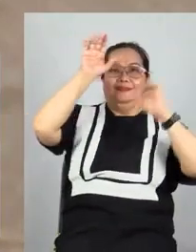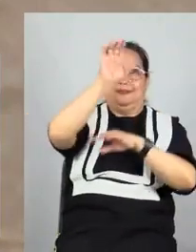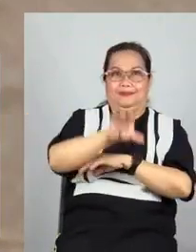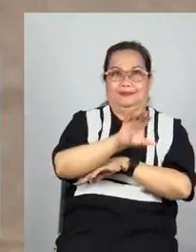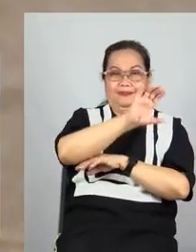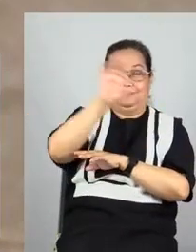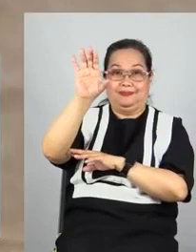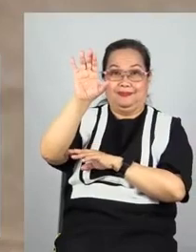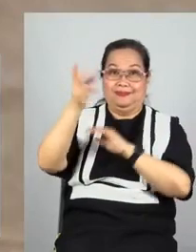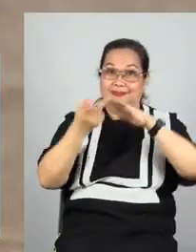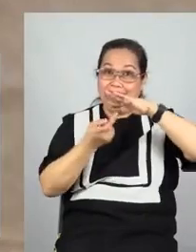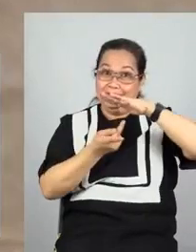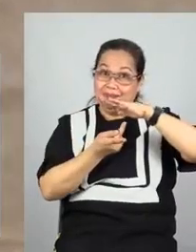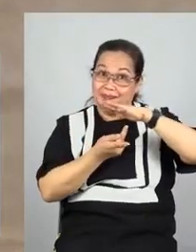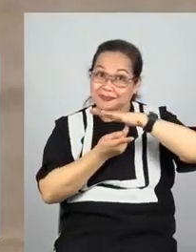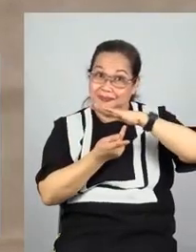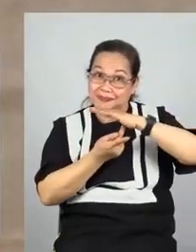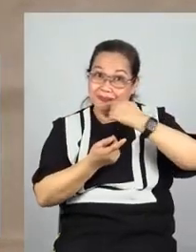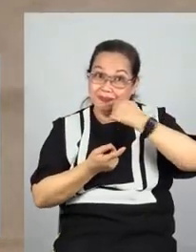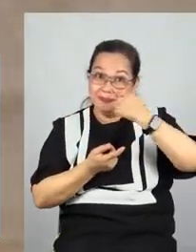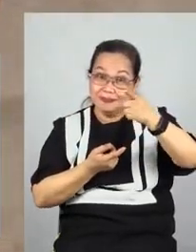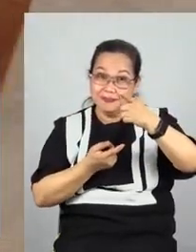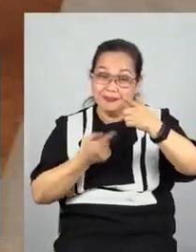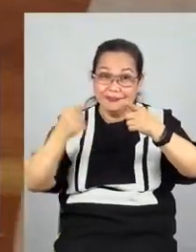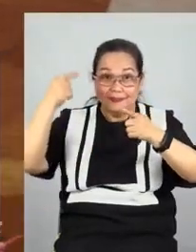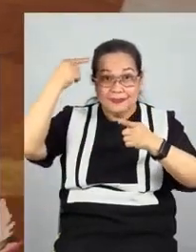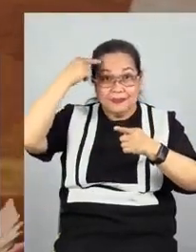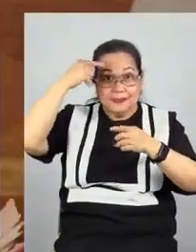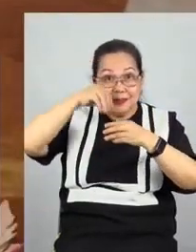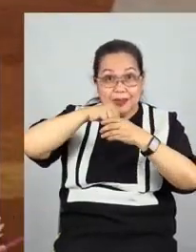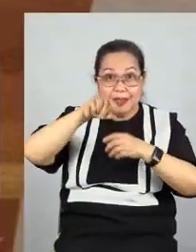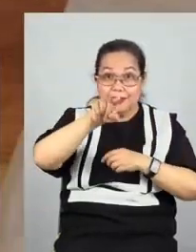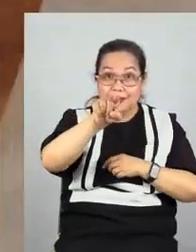Inuutusan tayo ni Pablo dito na have this mind in you.